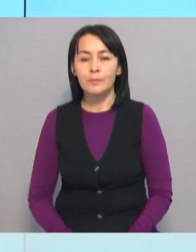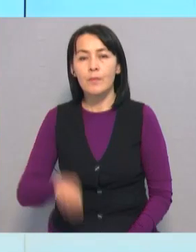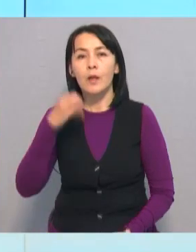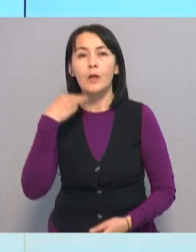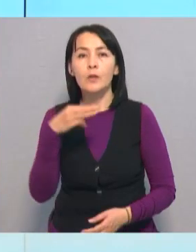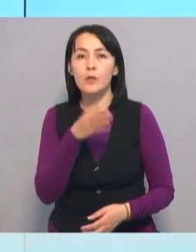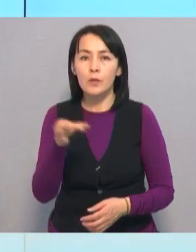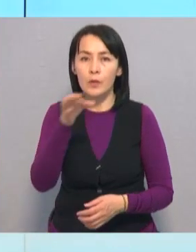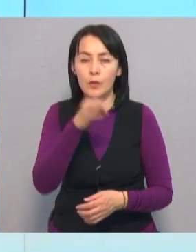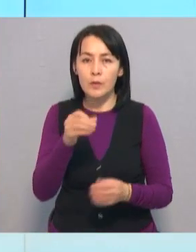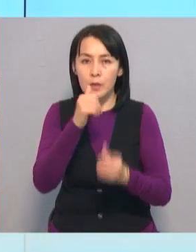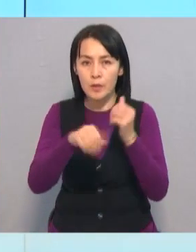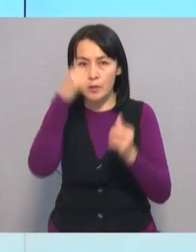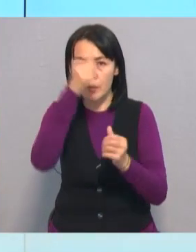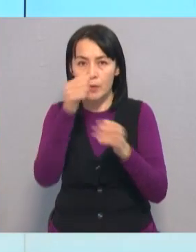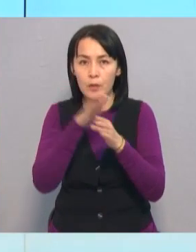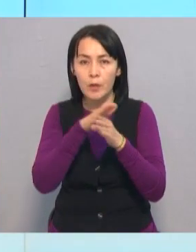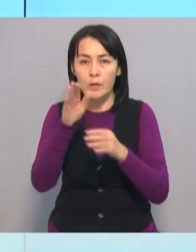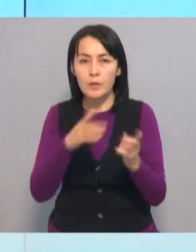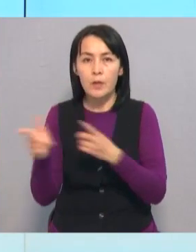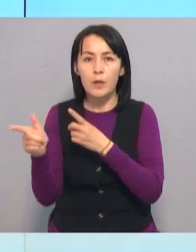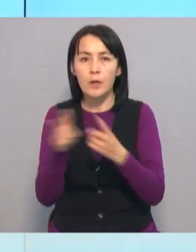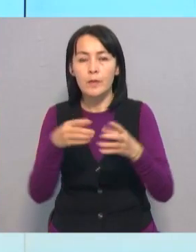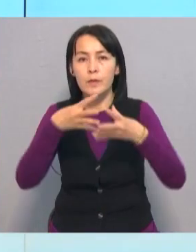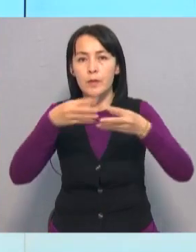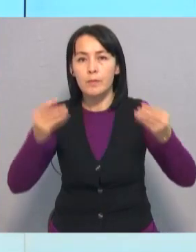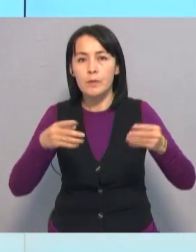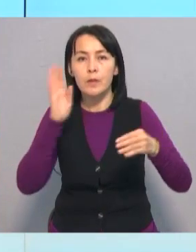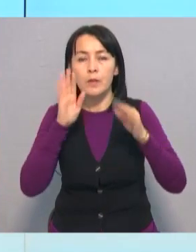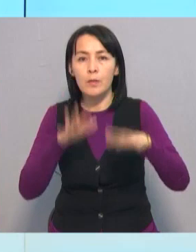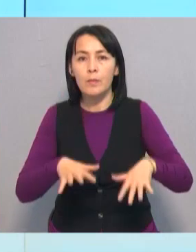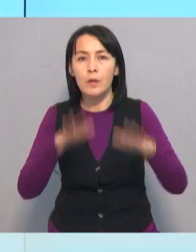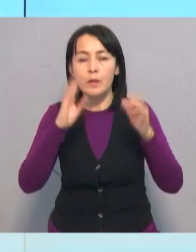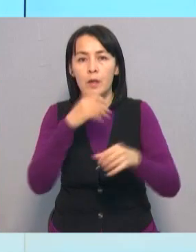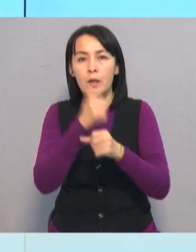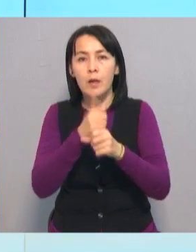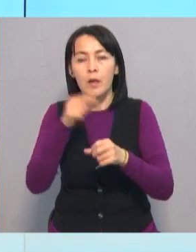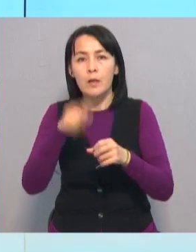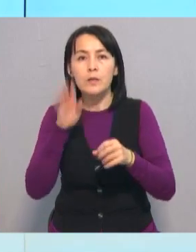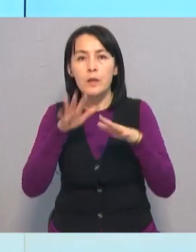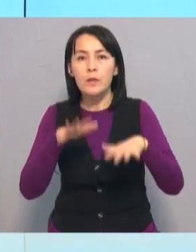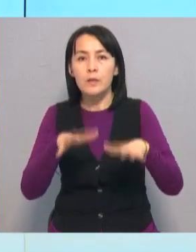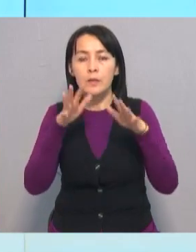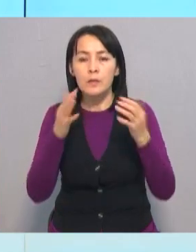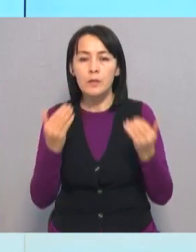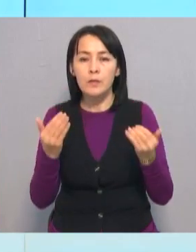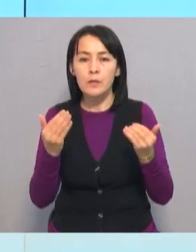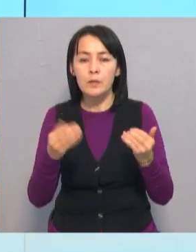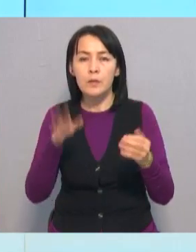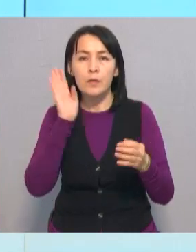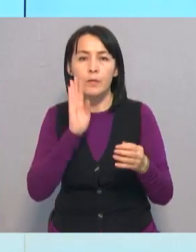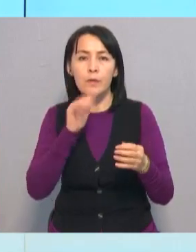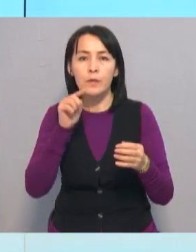в туркестанской области ежегодно проводится особая подготовка к Весенним паводкам крайне важно чтобы водоёмы могли принимать талую